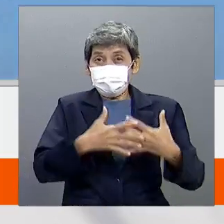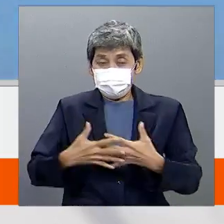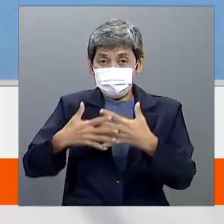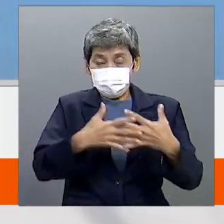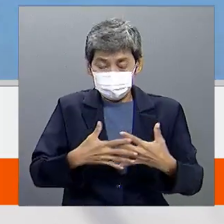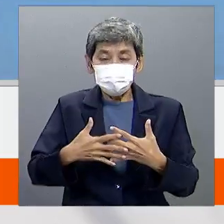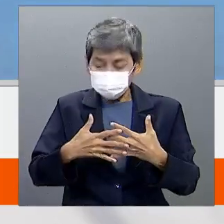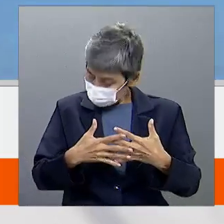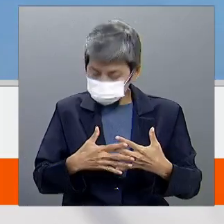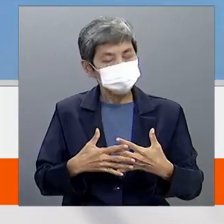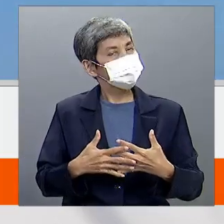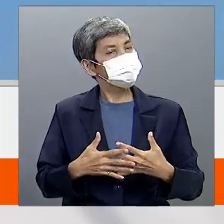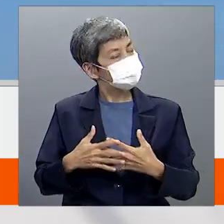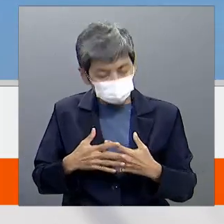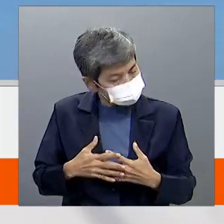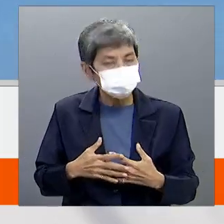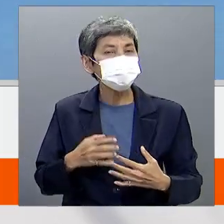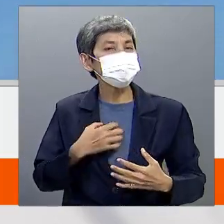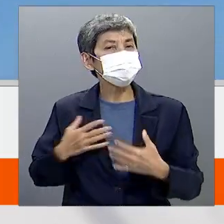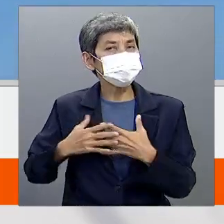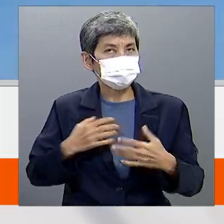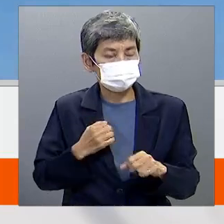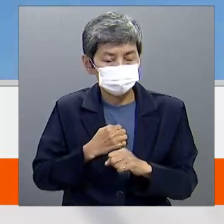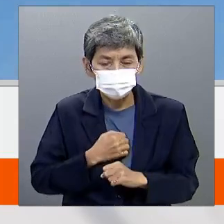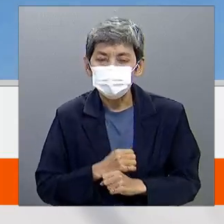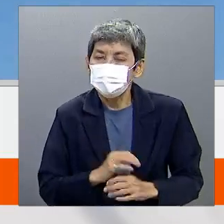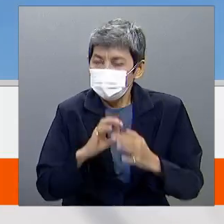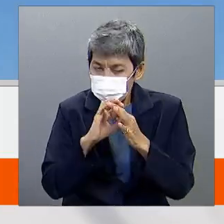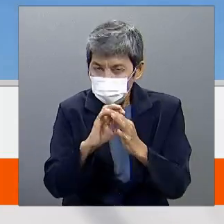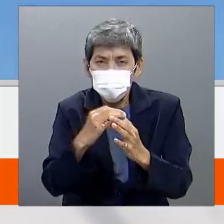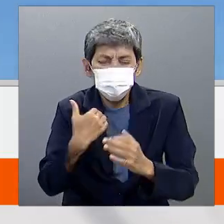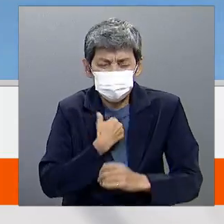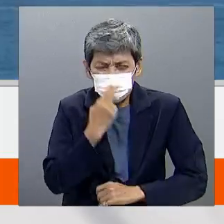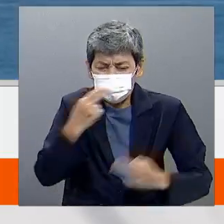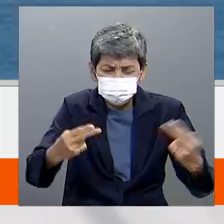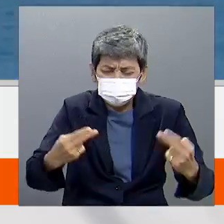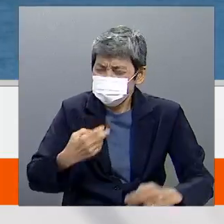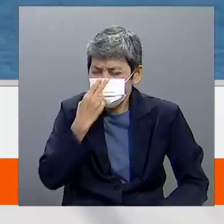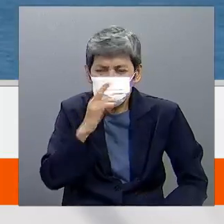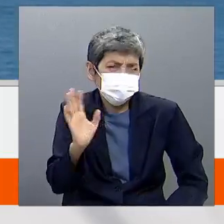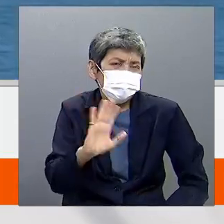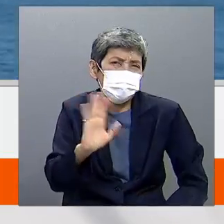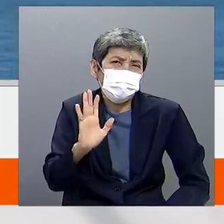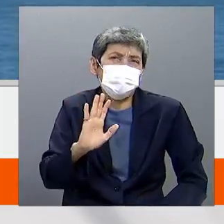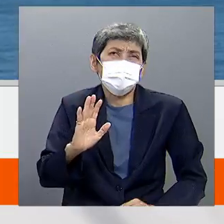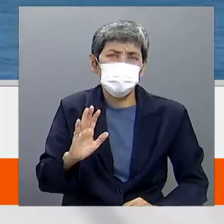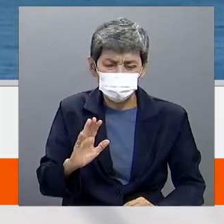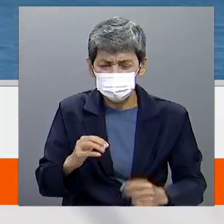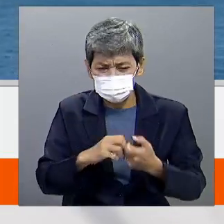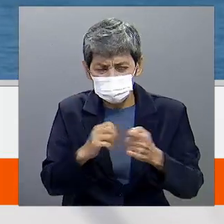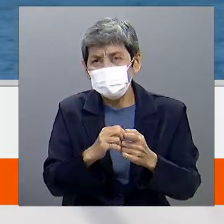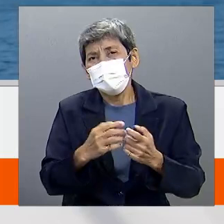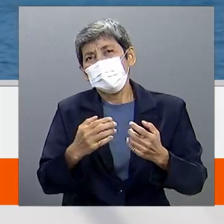านี้เหมือนกันนะครับก็เป็นความกังวลใจที่เราไม่อยากเห็นนะครับว่ามันจะขยายวงไปในมิติเรื่อง